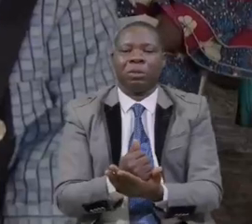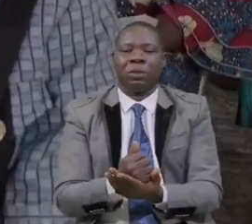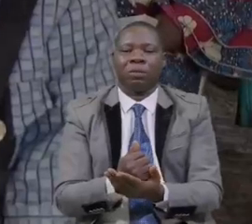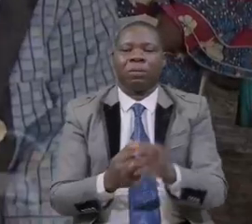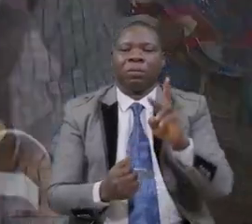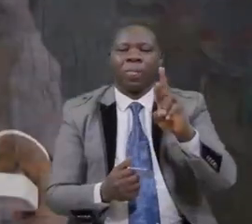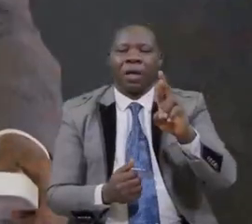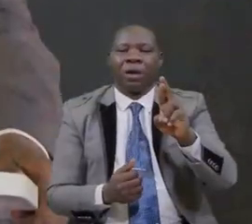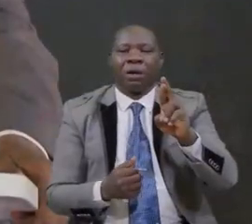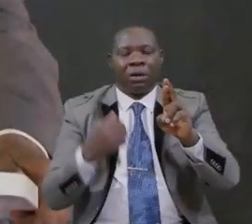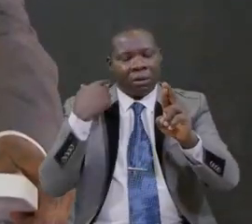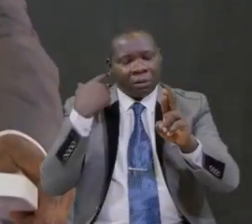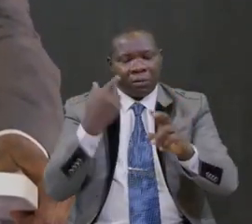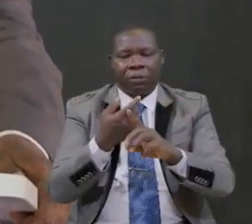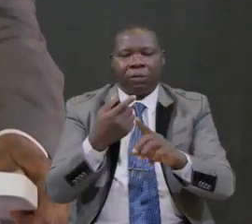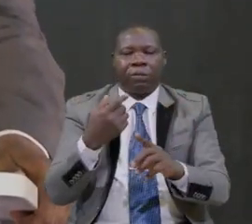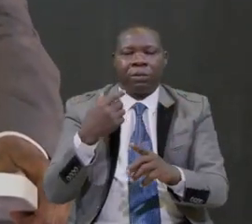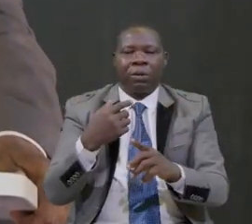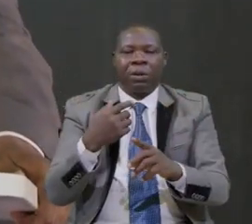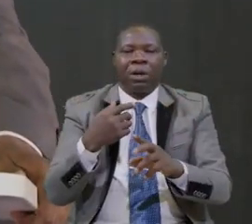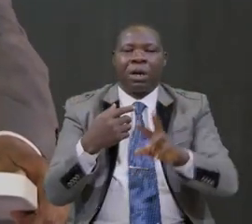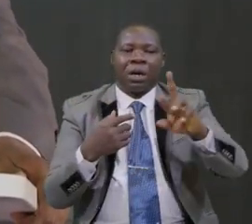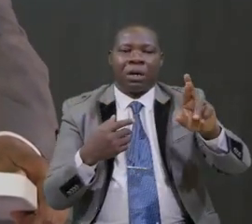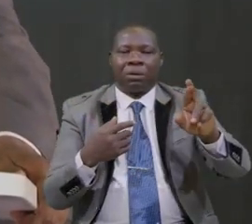Le R pour Élisée.